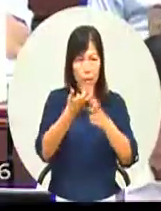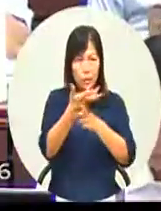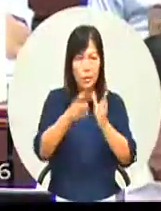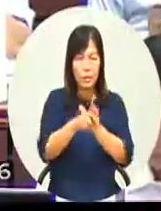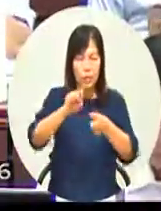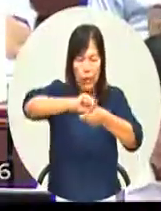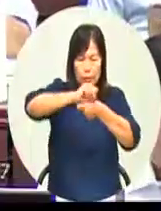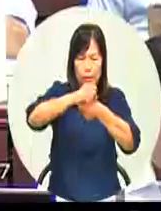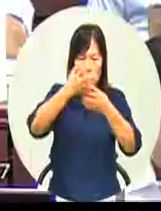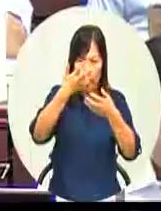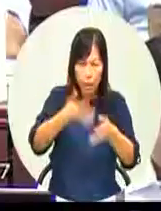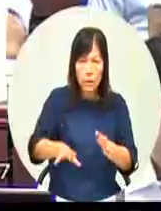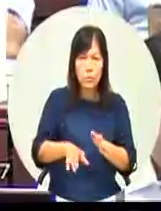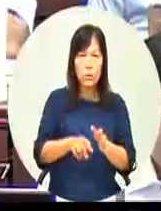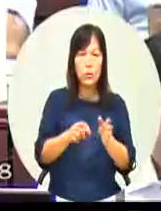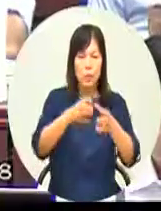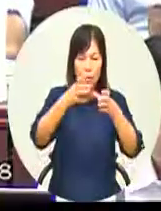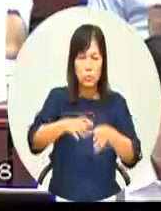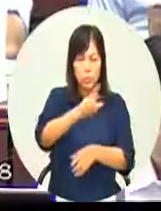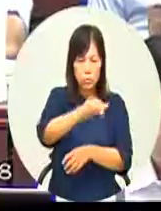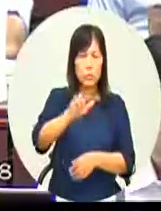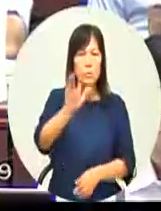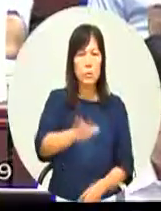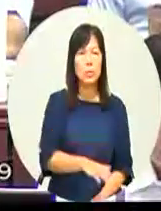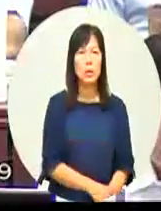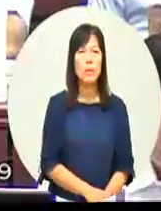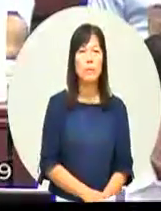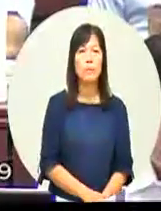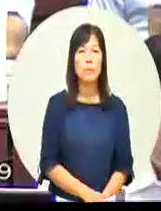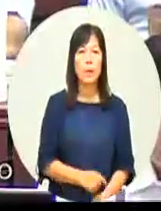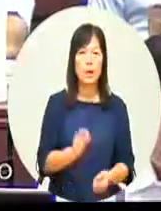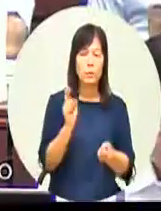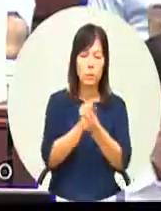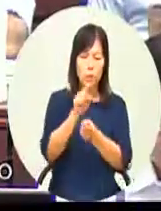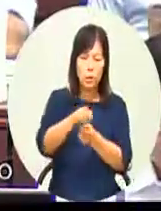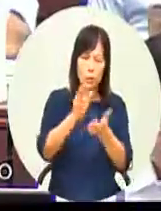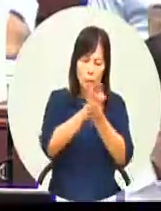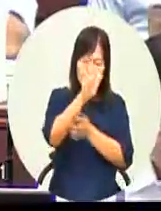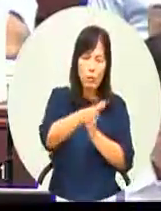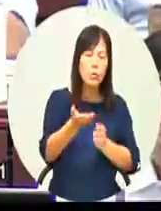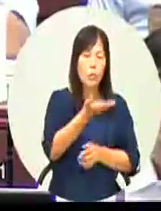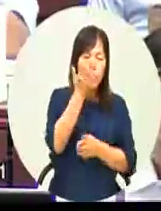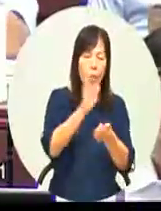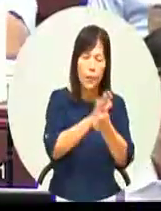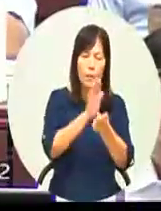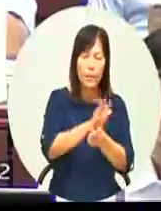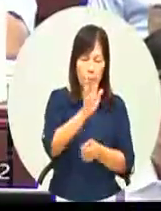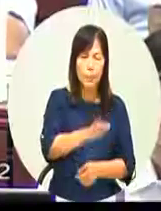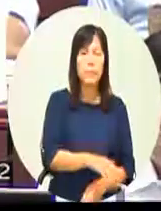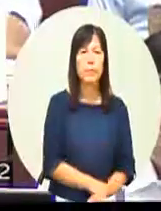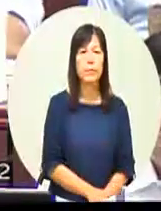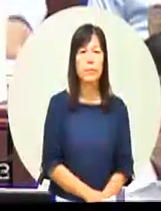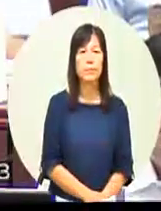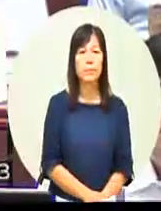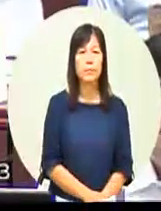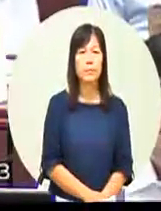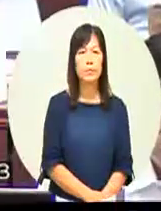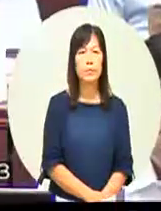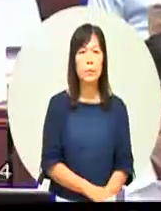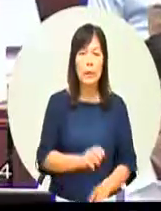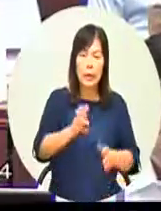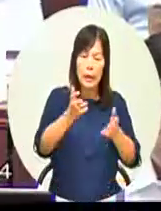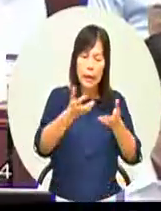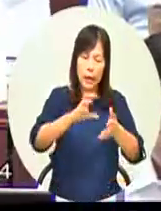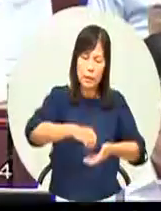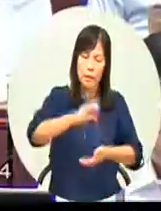值的很多的这样的一个建设，所以这个未来对于整个莲池潭的观光是有帮助的。那我想刚刚有提到